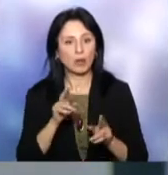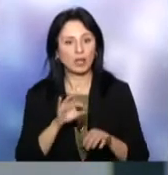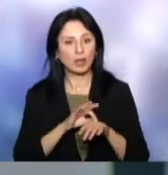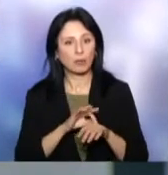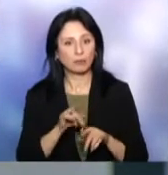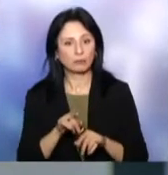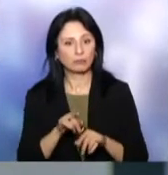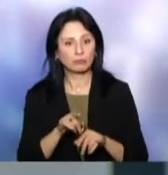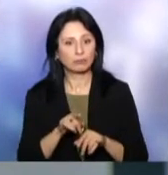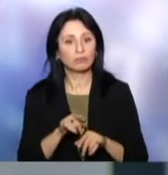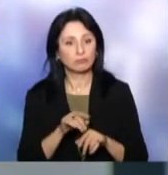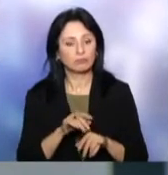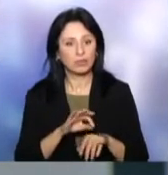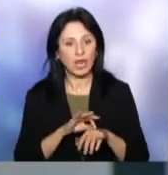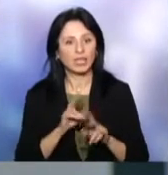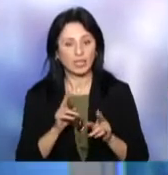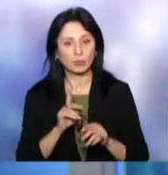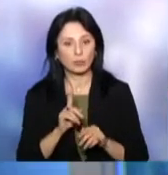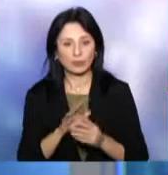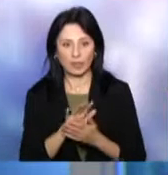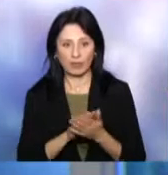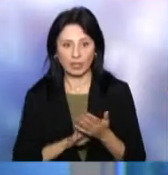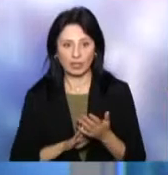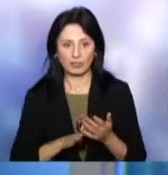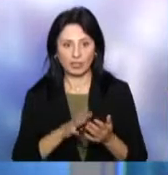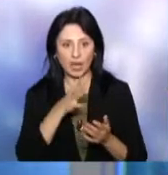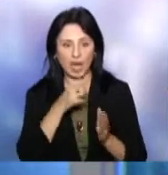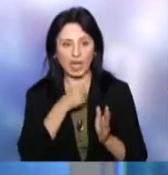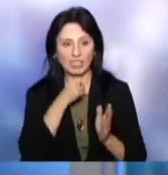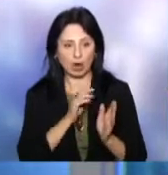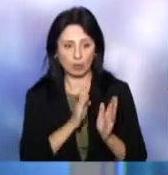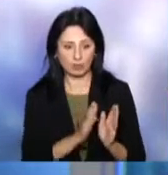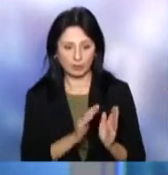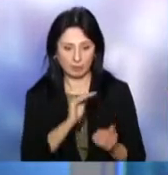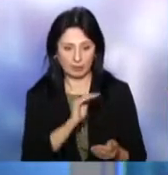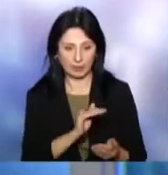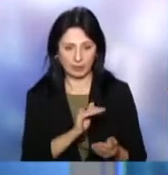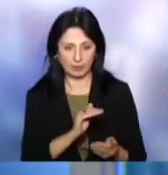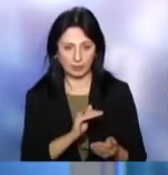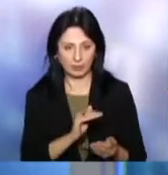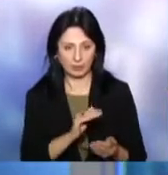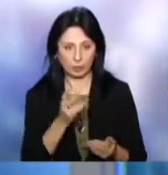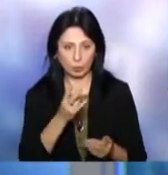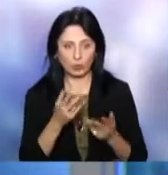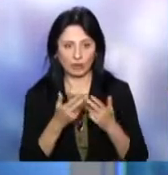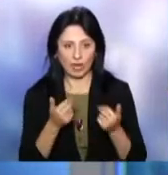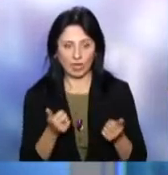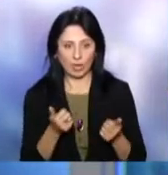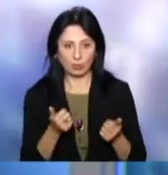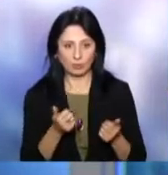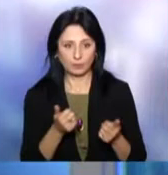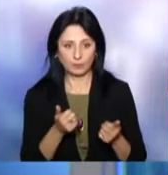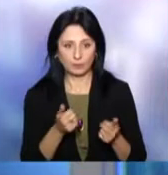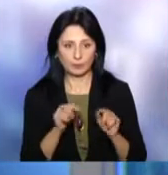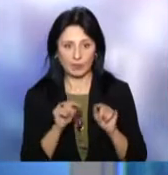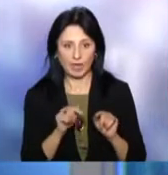და შესაბამისად კანის კიბოს. მოდით გავაგრძელოთ ასაკობრივად, ქალბატონო ლალი. ჩვენ უნდა ვაღიაროთ, რომ